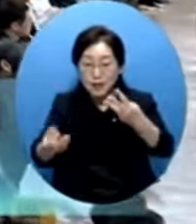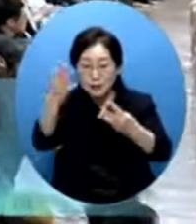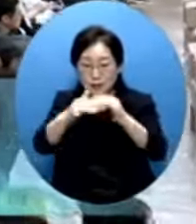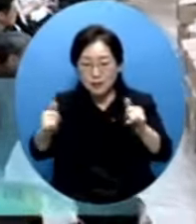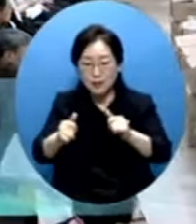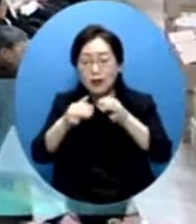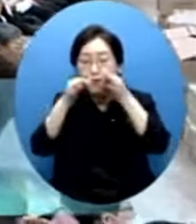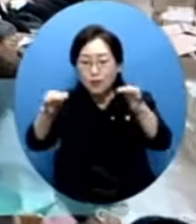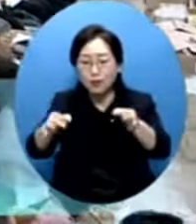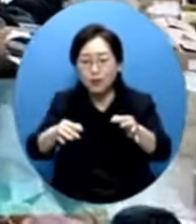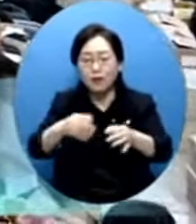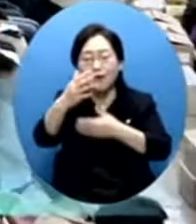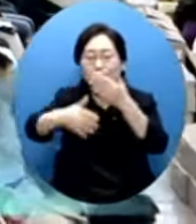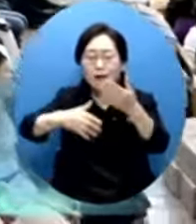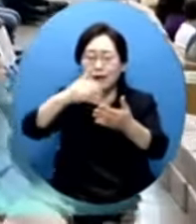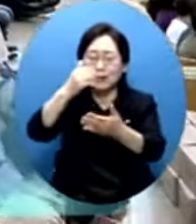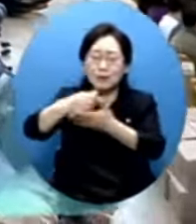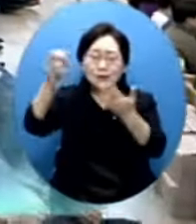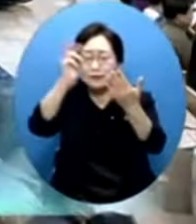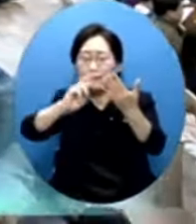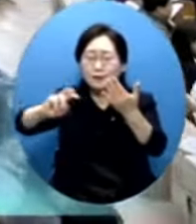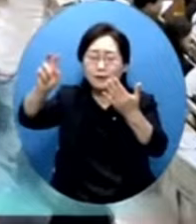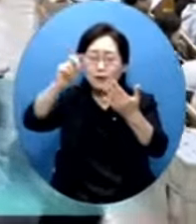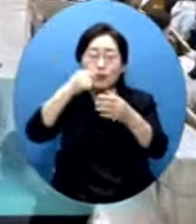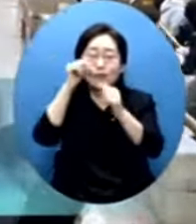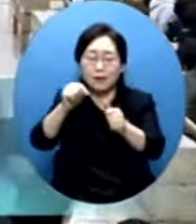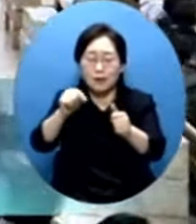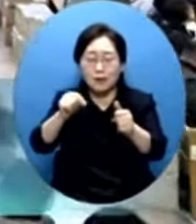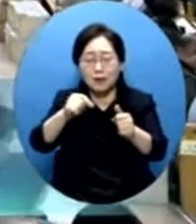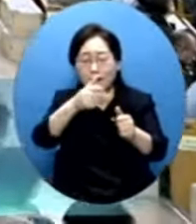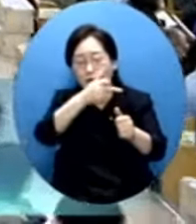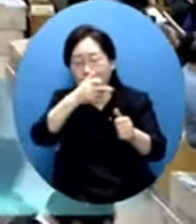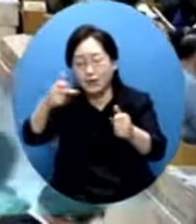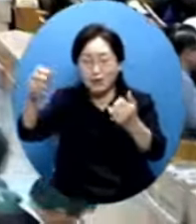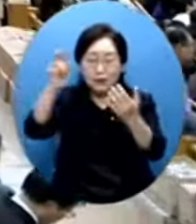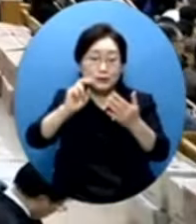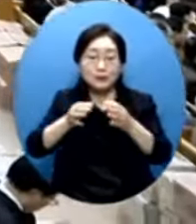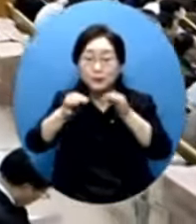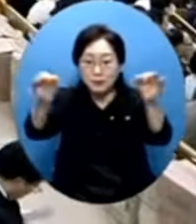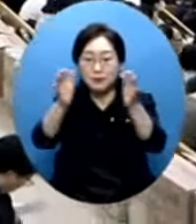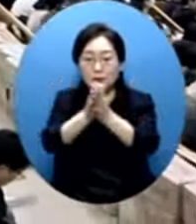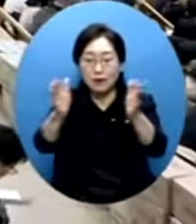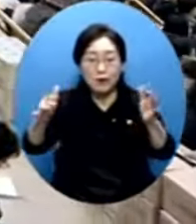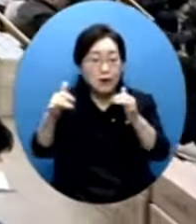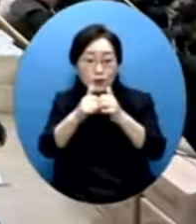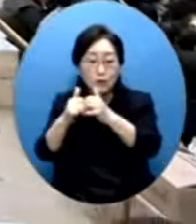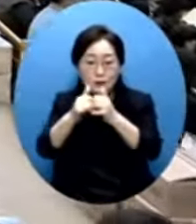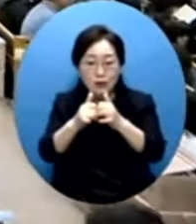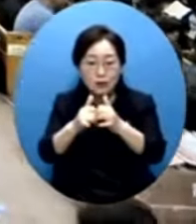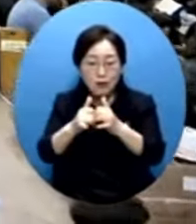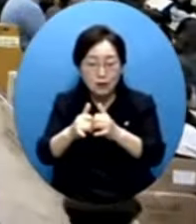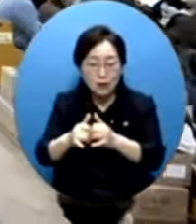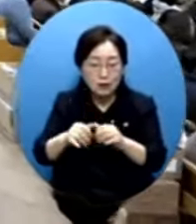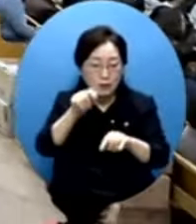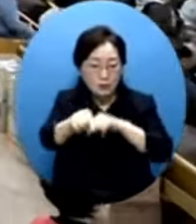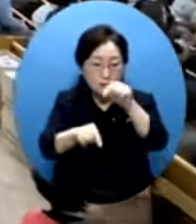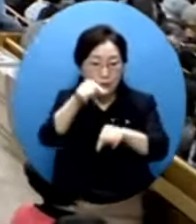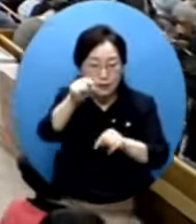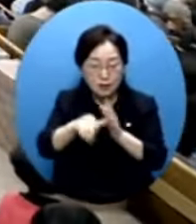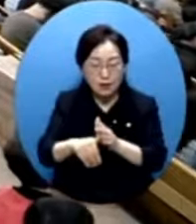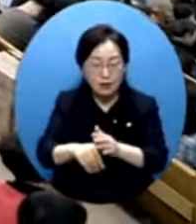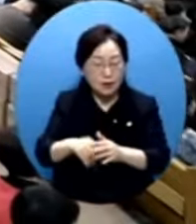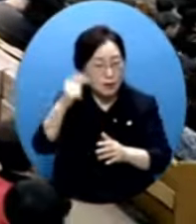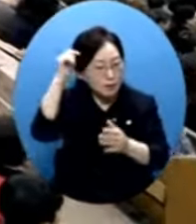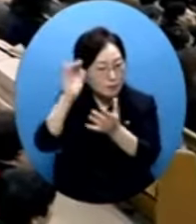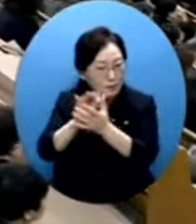이스라엘 하나님 여호와 야를 찬송하라 그리고 이제 전쟁에 나가야 되는데 찬양대로 조직하라 까운을 입히고